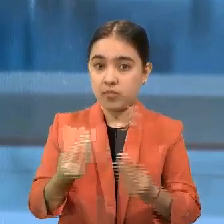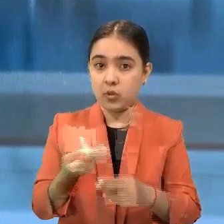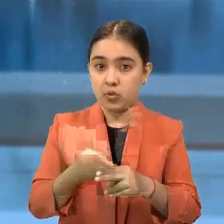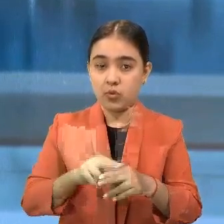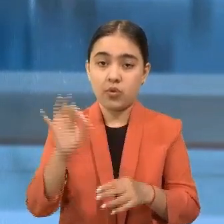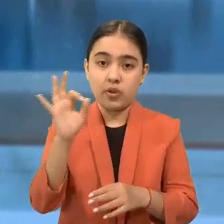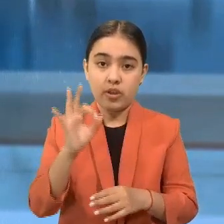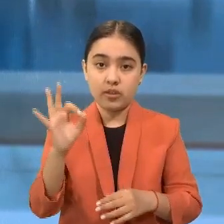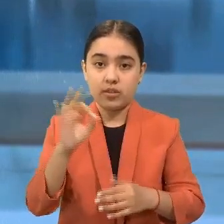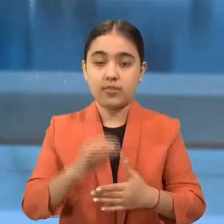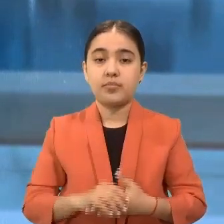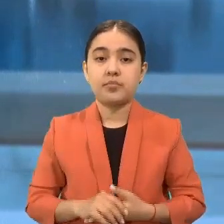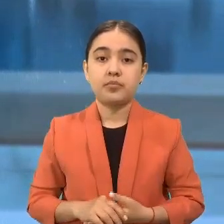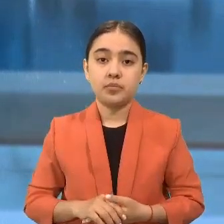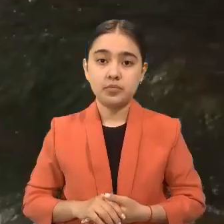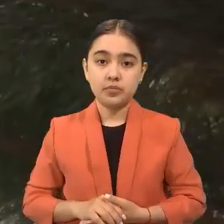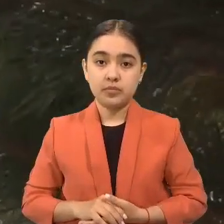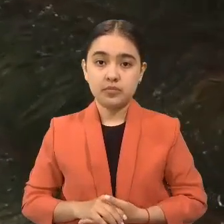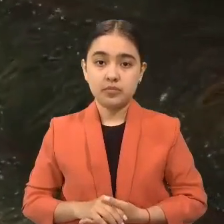Hozir shu haqda